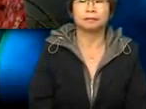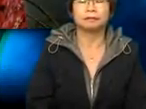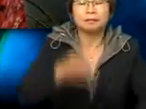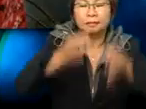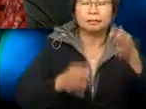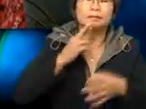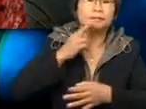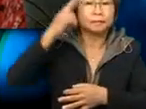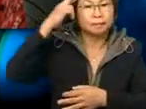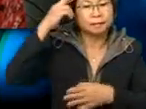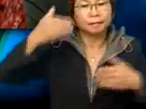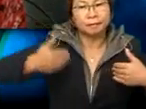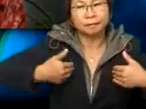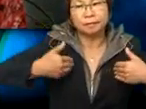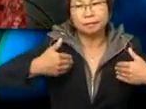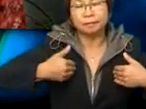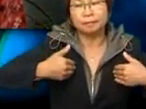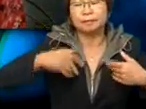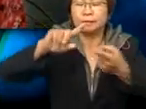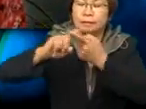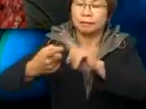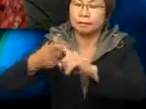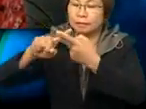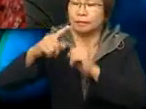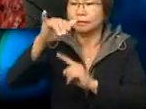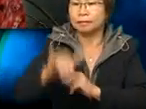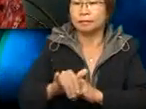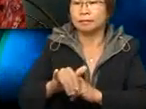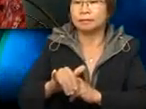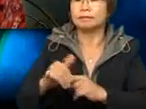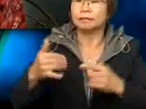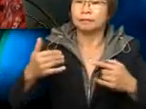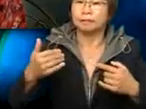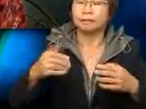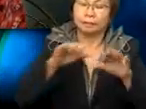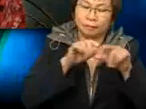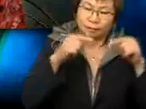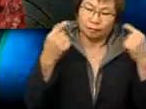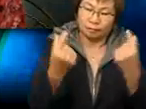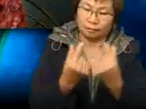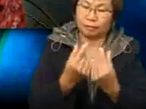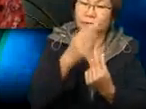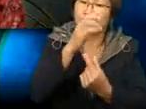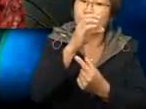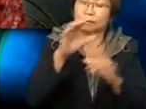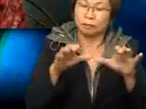Jika remaja mempunyai kawan-kawan yang terdiri daripada golongan kurang